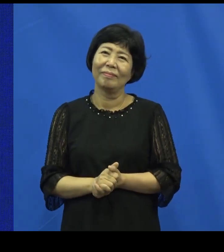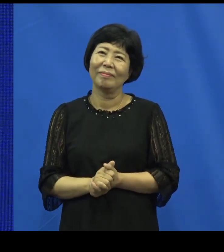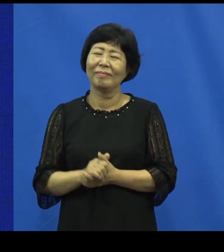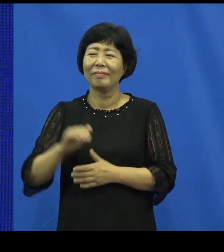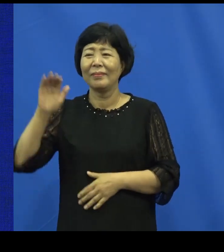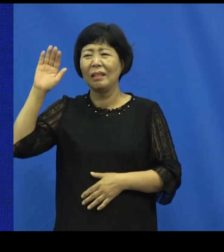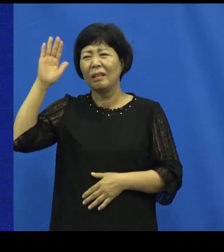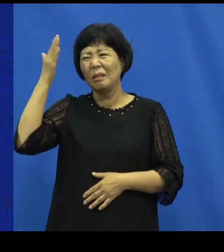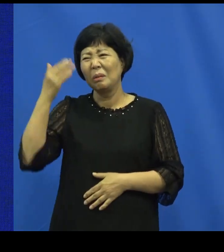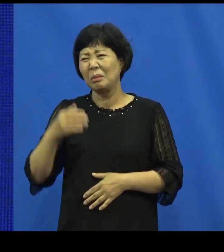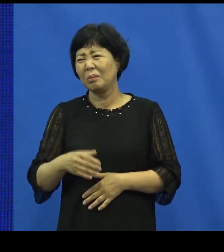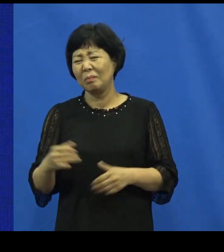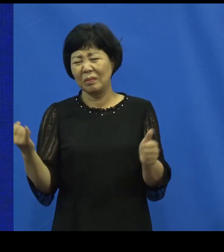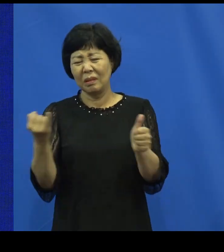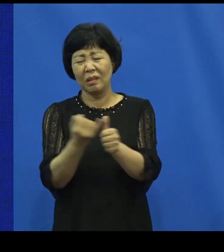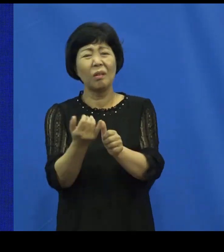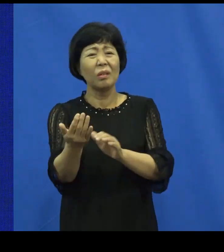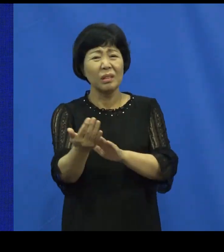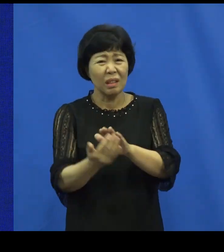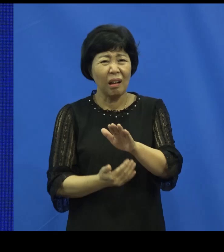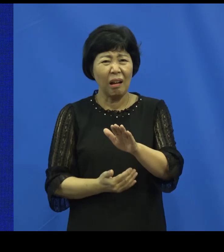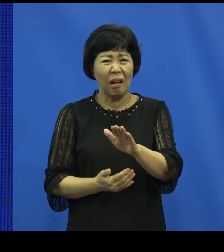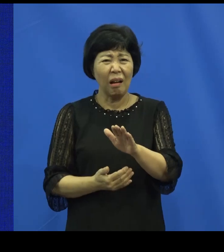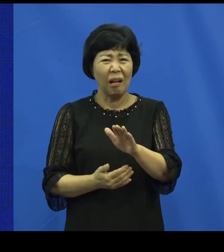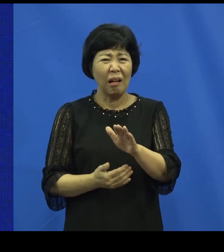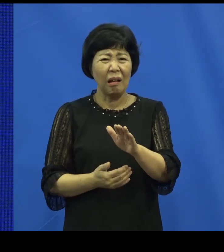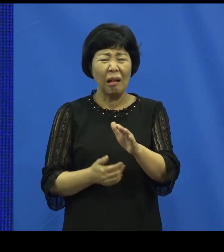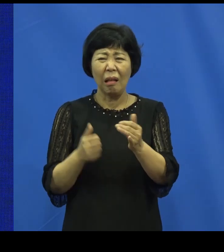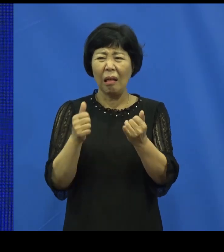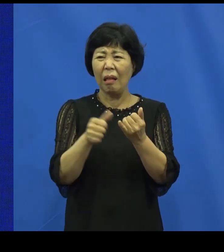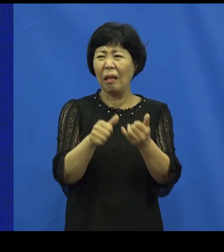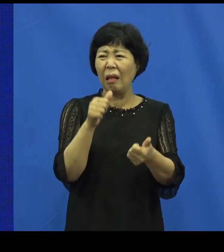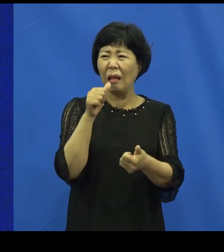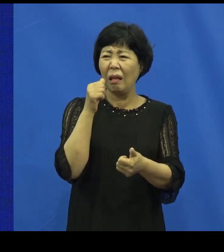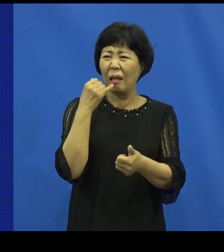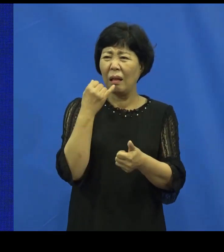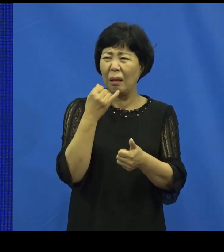오늘날 혼전 순결이 다 무너져 버렸어요. 순결을 지켜내는 것.